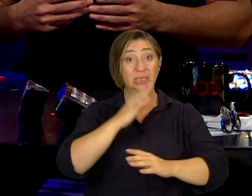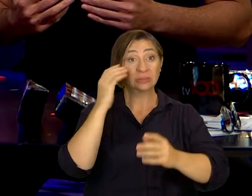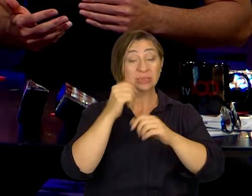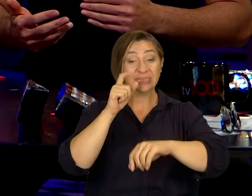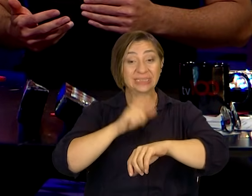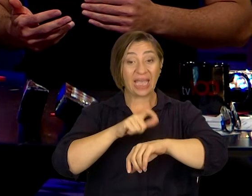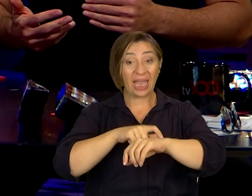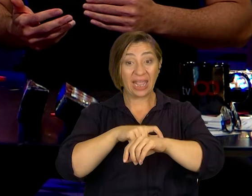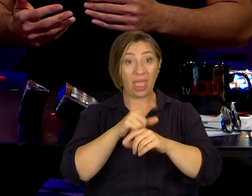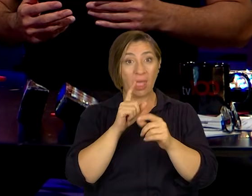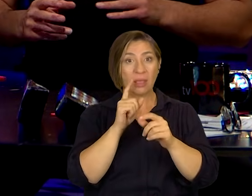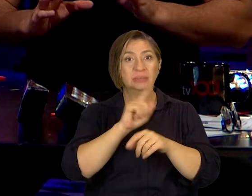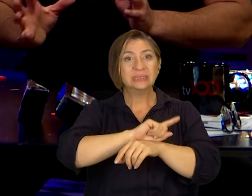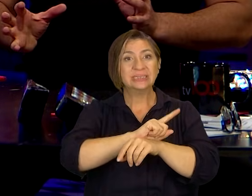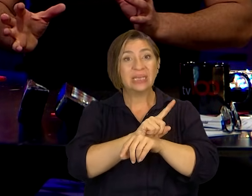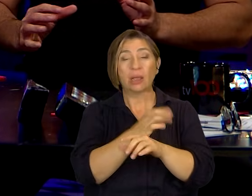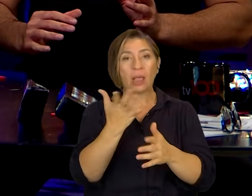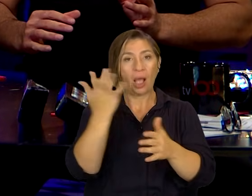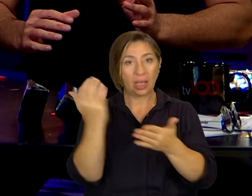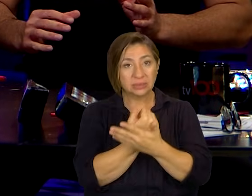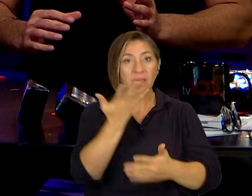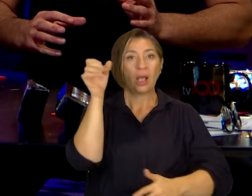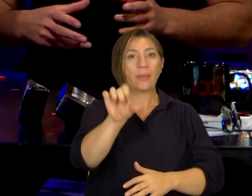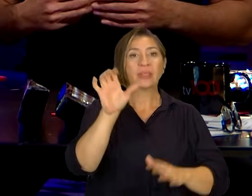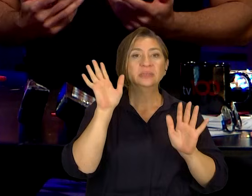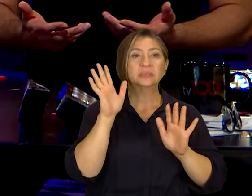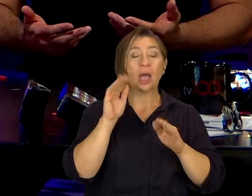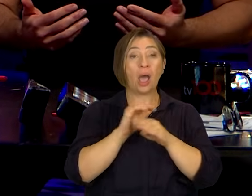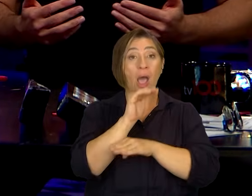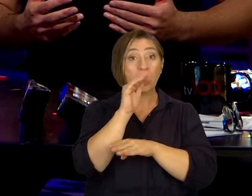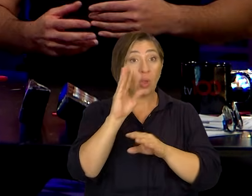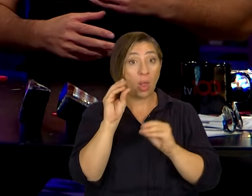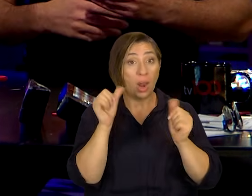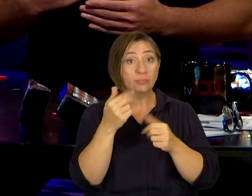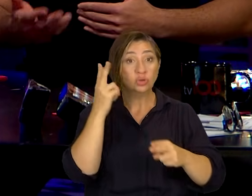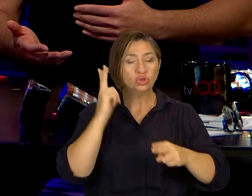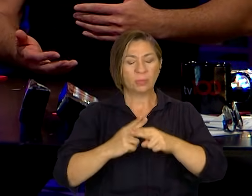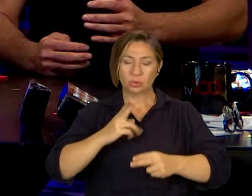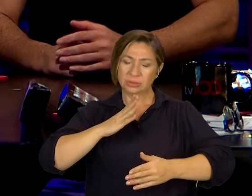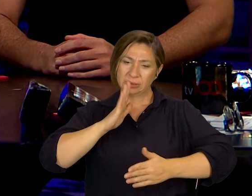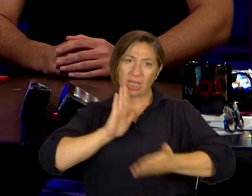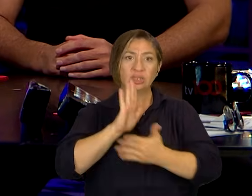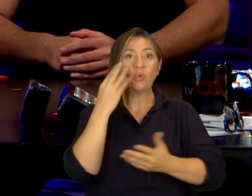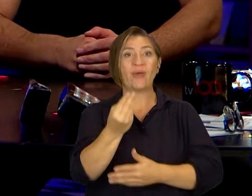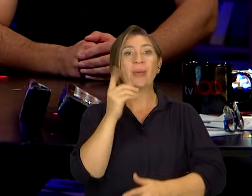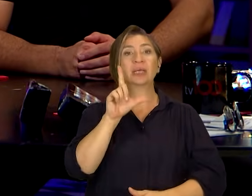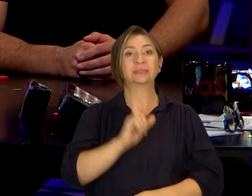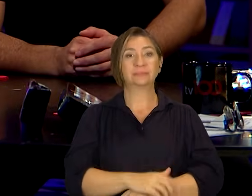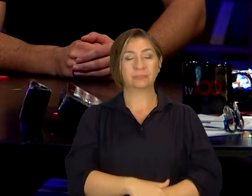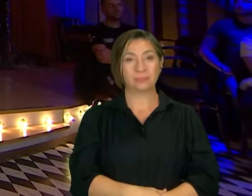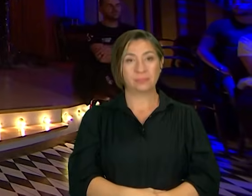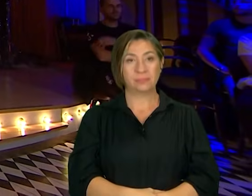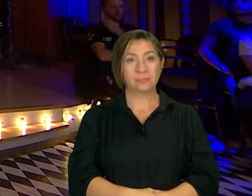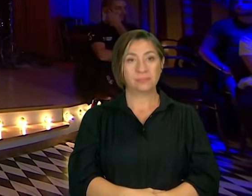süre saniyelerle ölçülüyor. Evet, yani kesinlikle. Normalde ya kazanırsınız ya kaybedersiniz. Evet. Hayati bir durum olduğu için çok çabuk ve kısa sürede karşılık vermek lazım. Evet